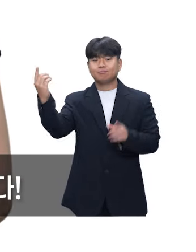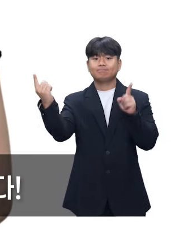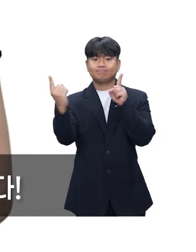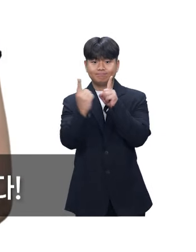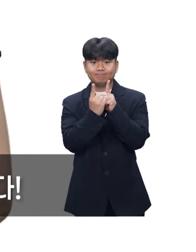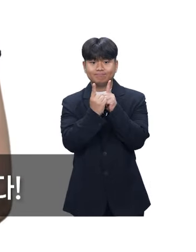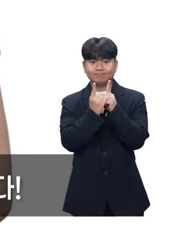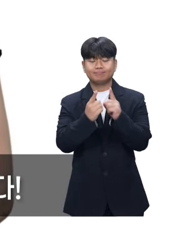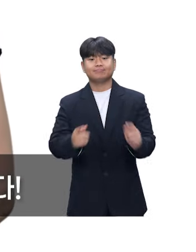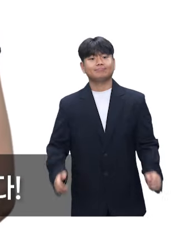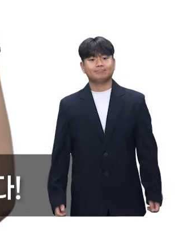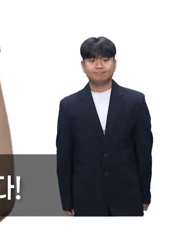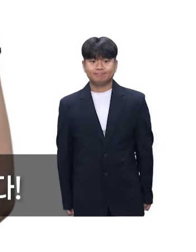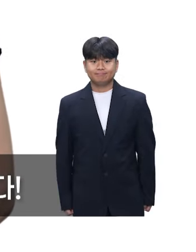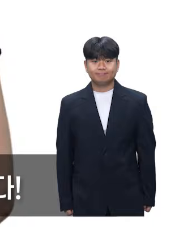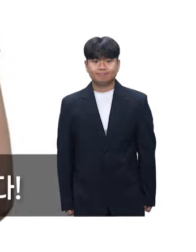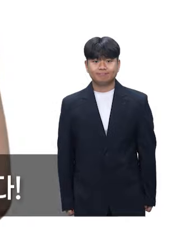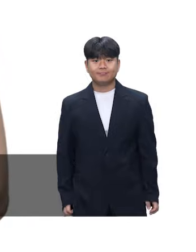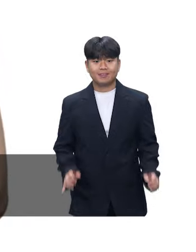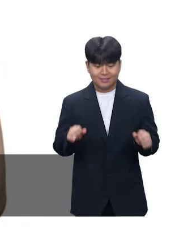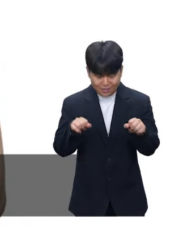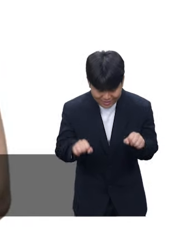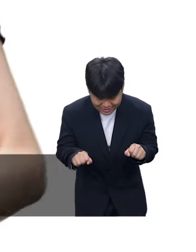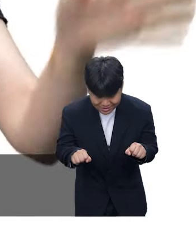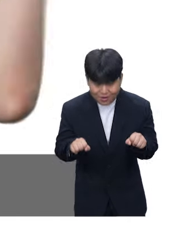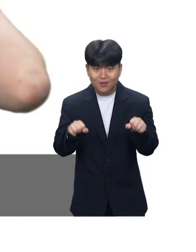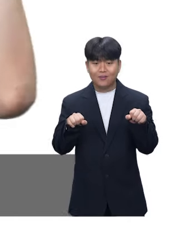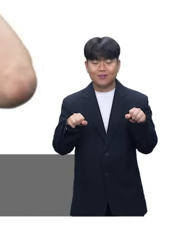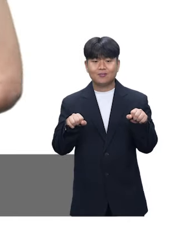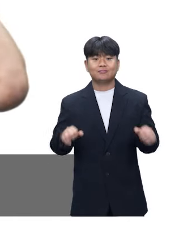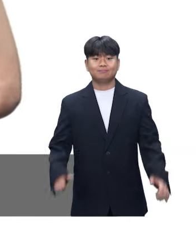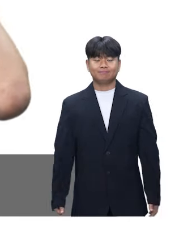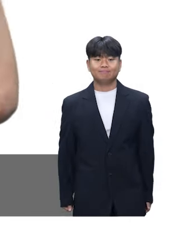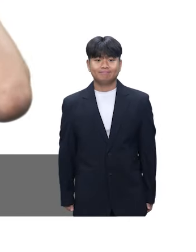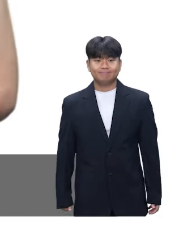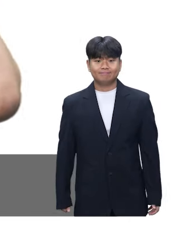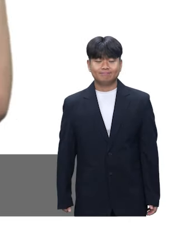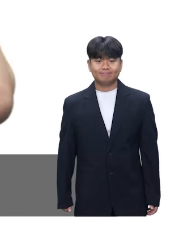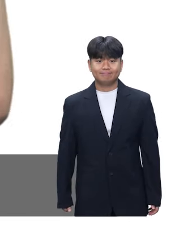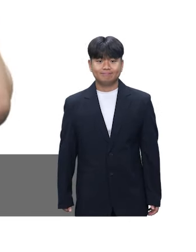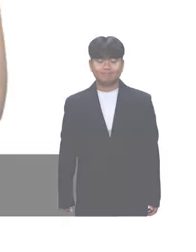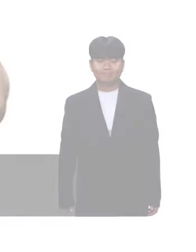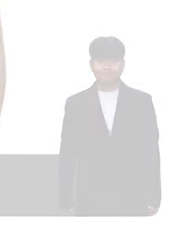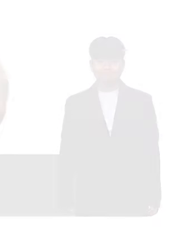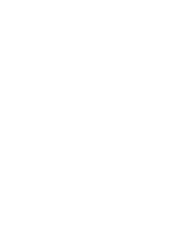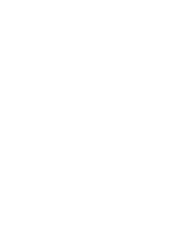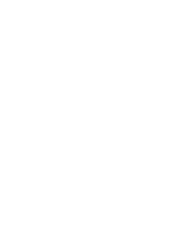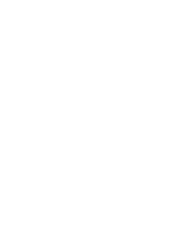새로운 안양 소식 들고 다시 찾아오겠습니다. 여러분 모두 안녕하세요.